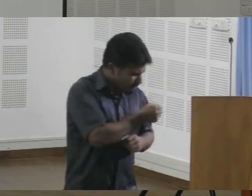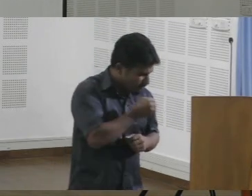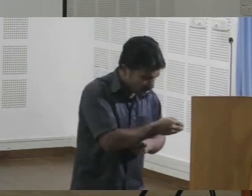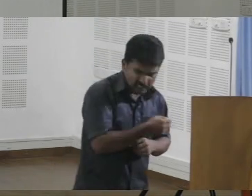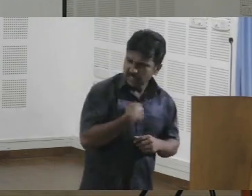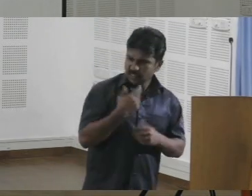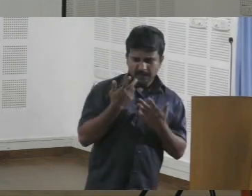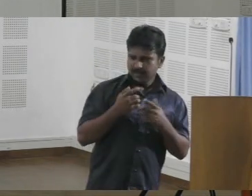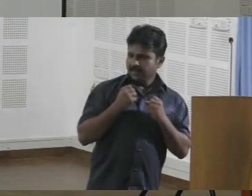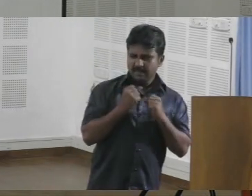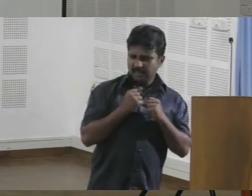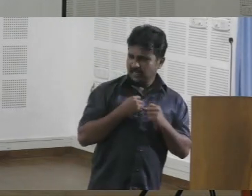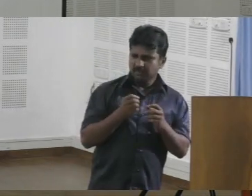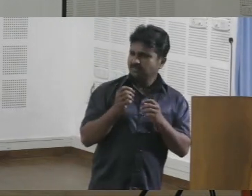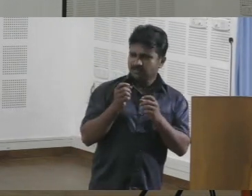തുടങ്ങി.